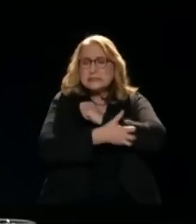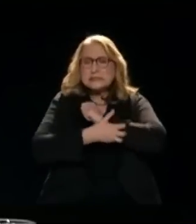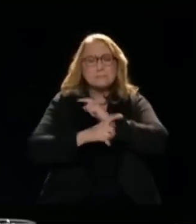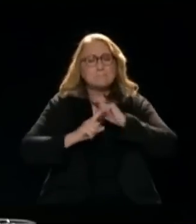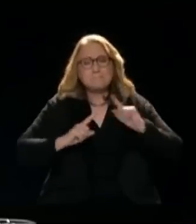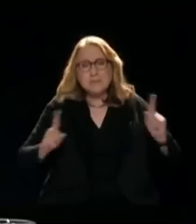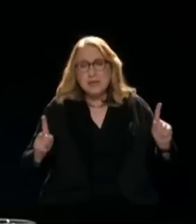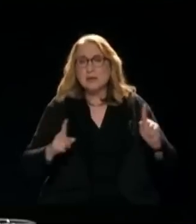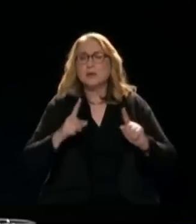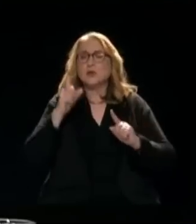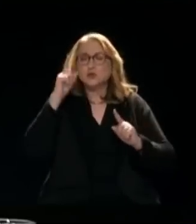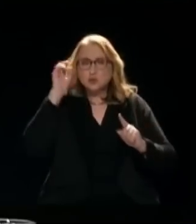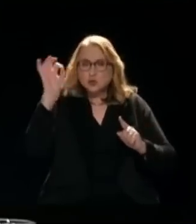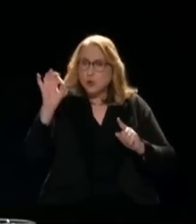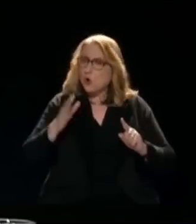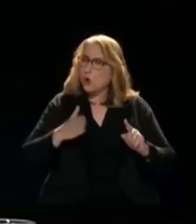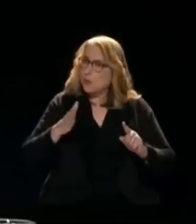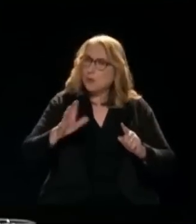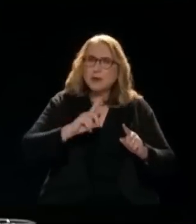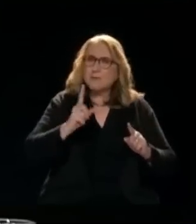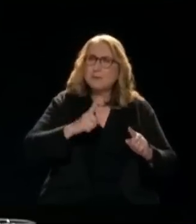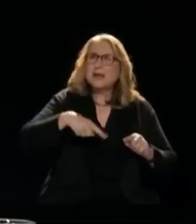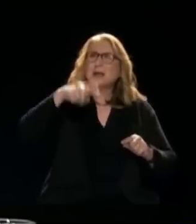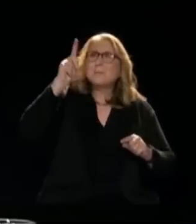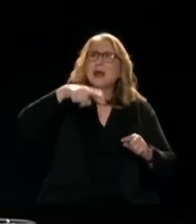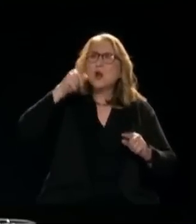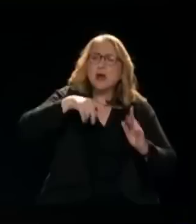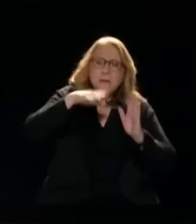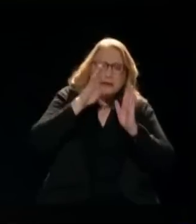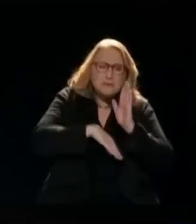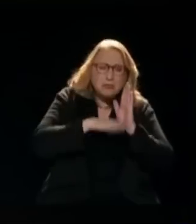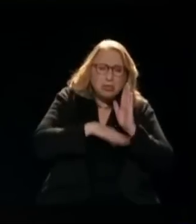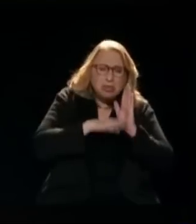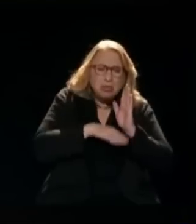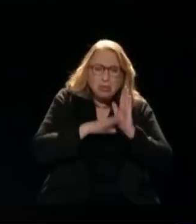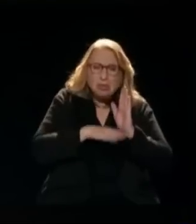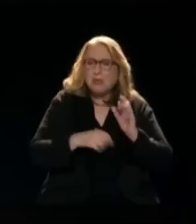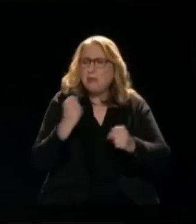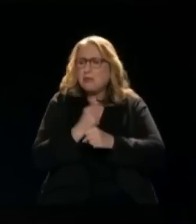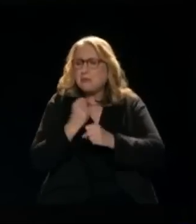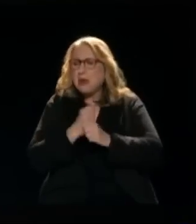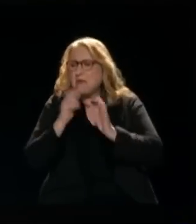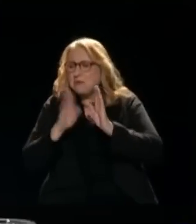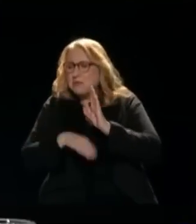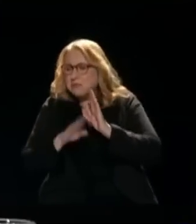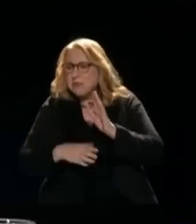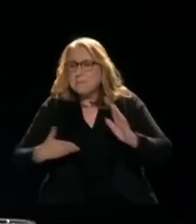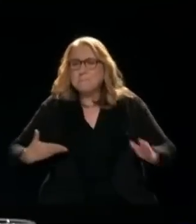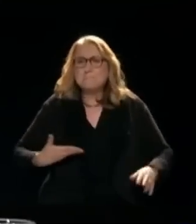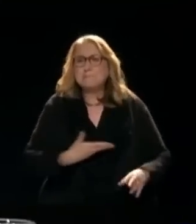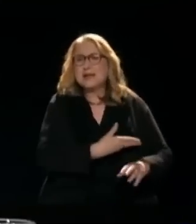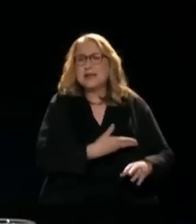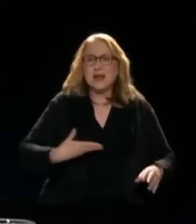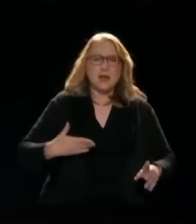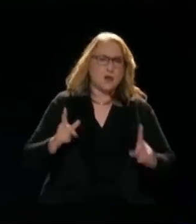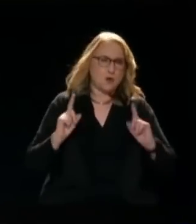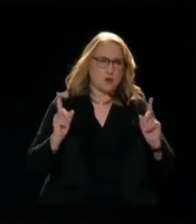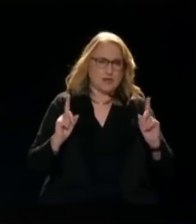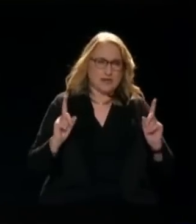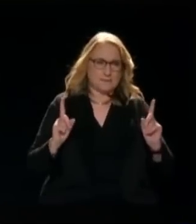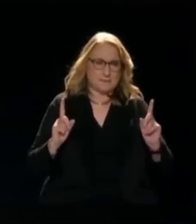ίδιο τον εαυτό του σε μεροκάματα ή μισθούς πείνας. Αυτό πρέπει να εκλείψουν από την ελληνική οικονομία.